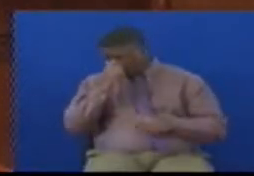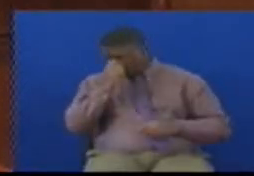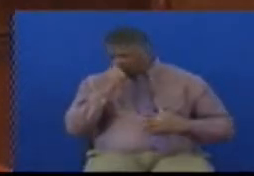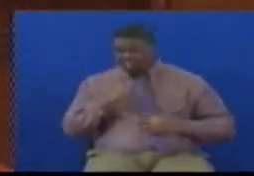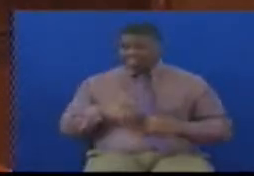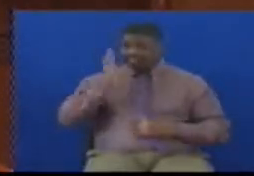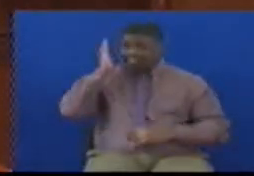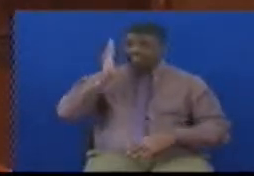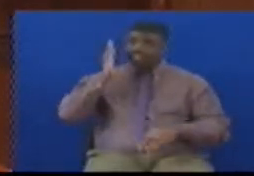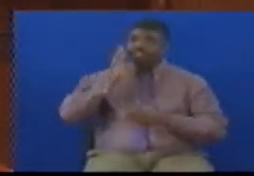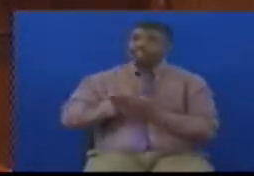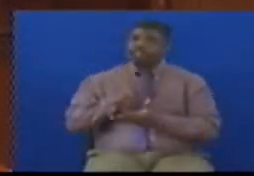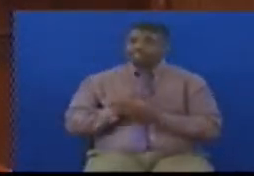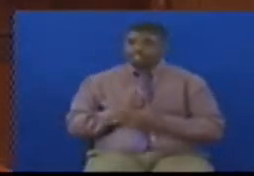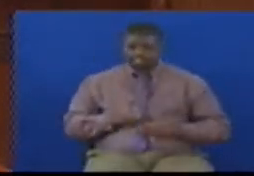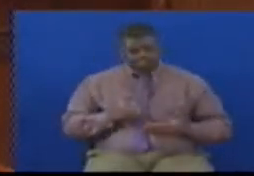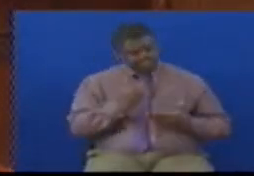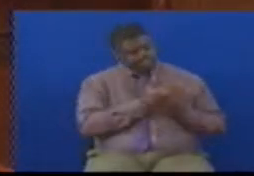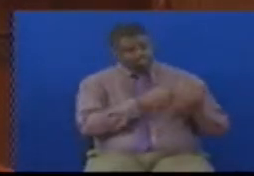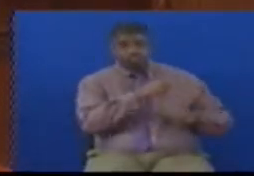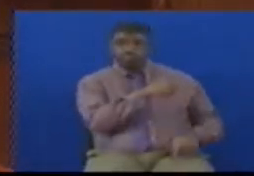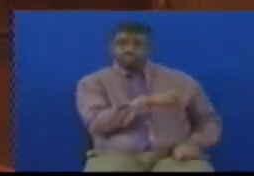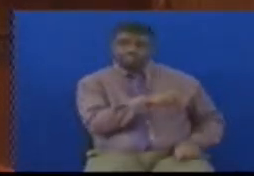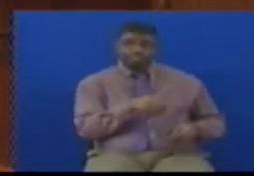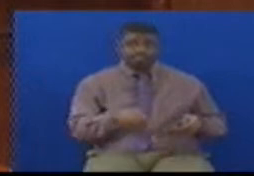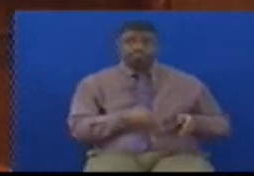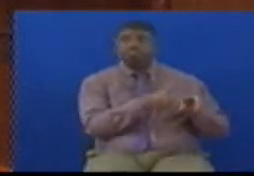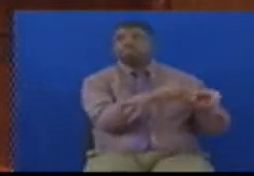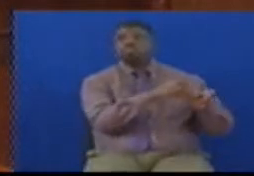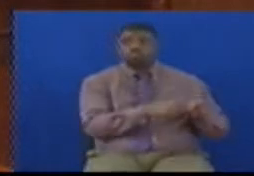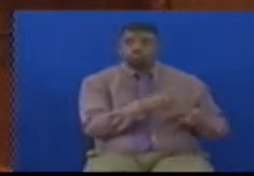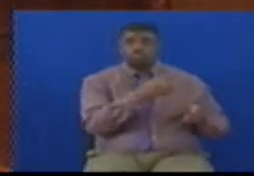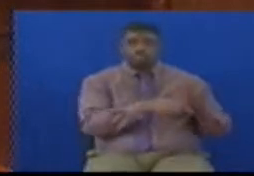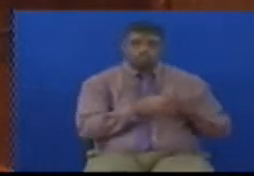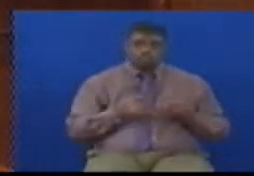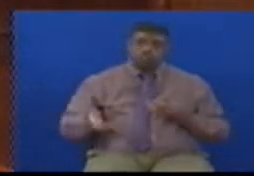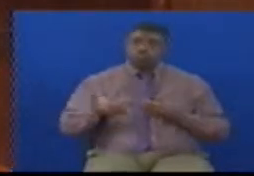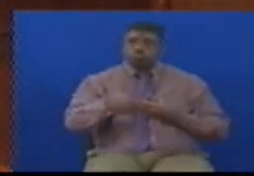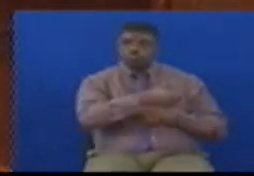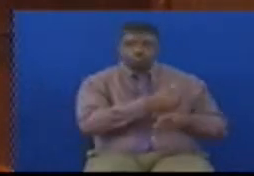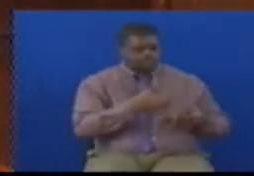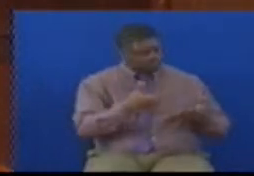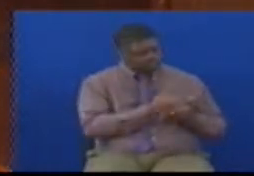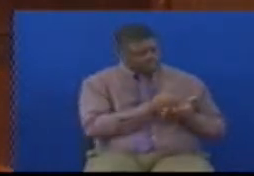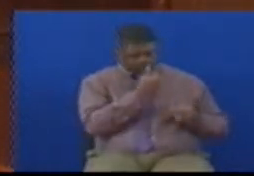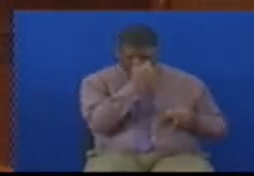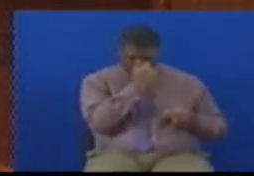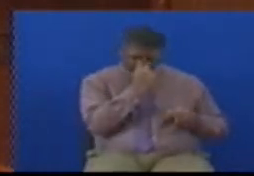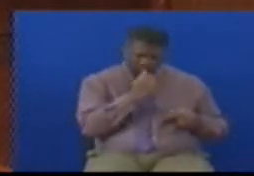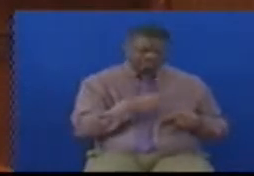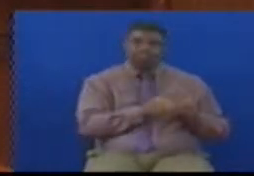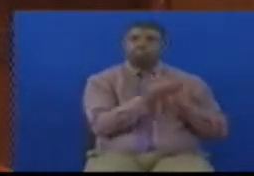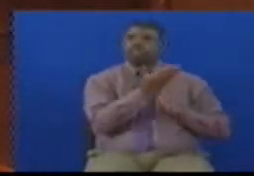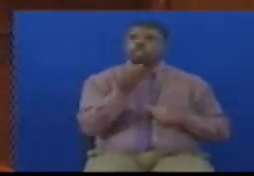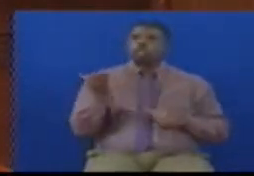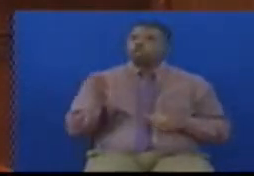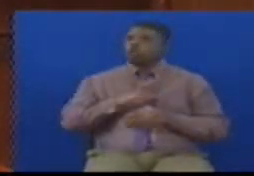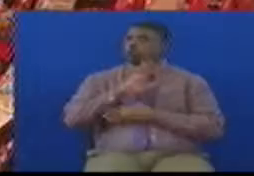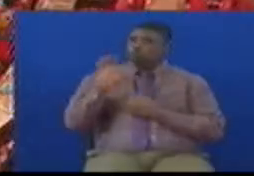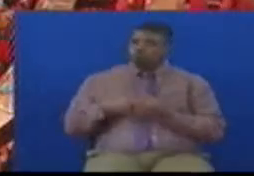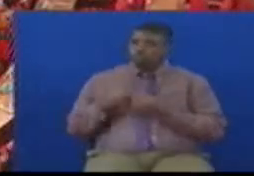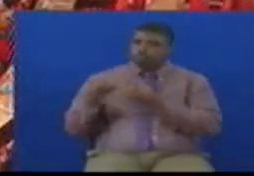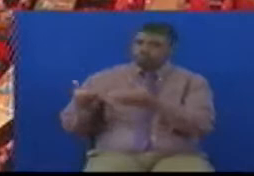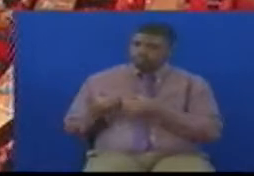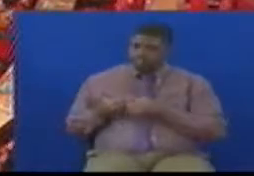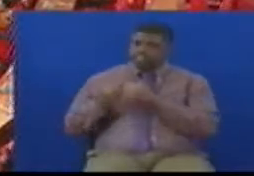serikali ihakikishe kwamba eneo hili la kusimika mifumo katika ukusanyaji wa mapato ya bandari na mifumo mingine yote liweze kuchukuliwa